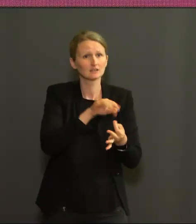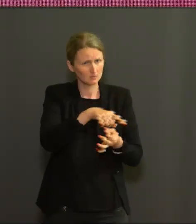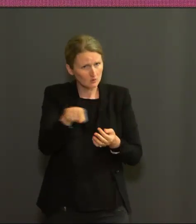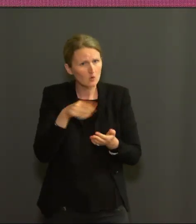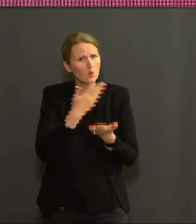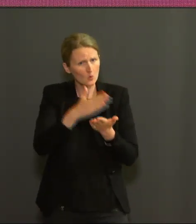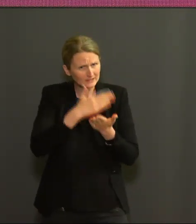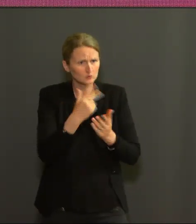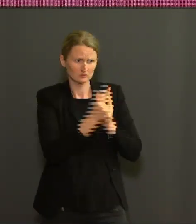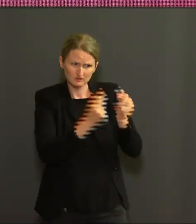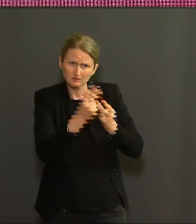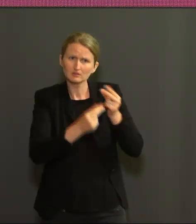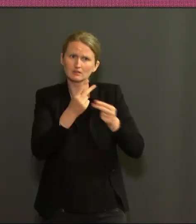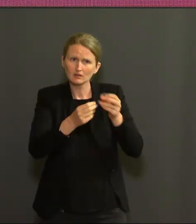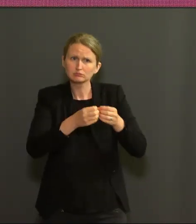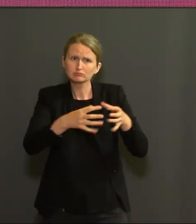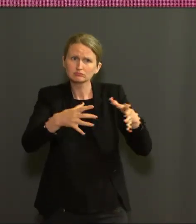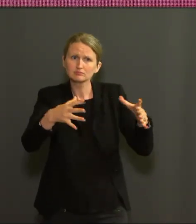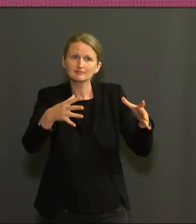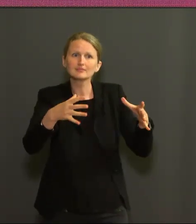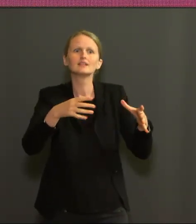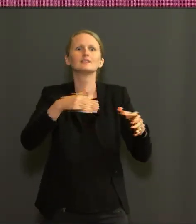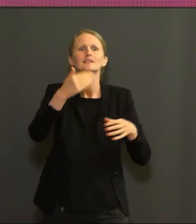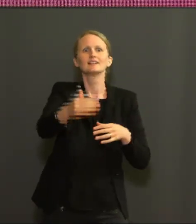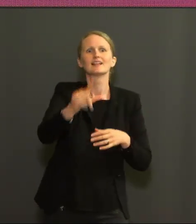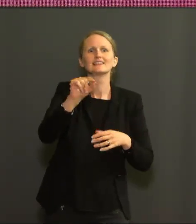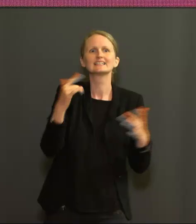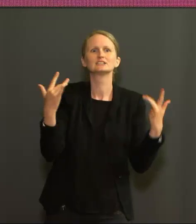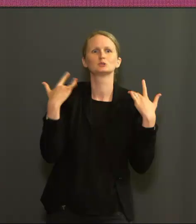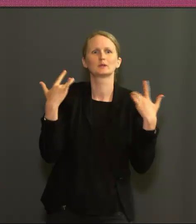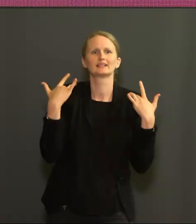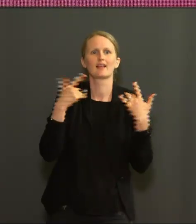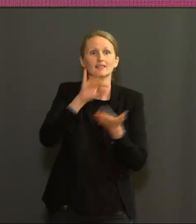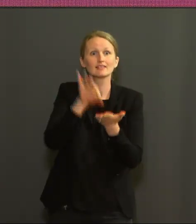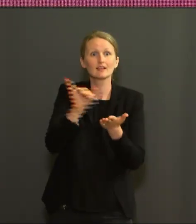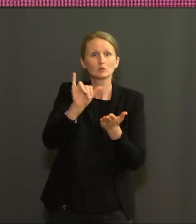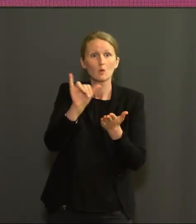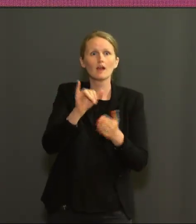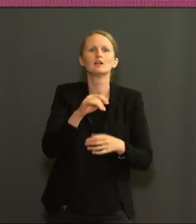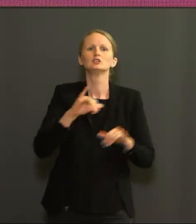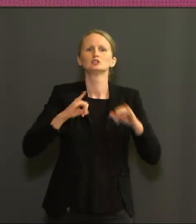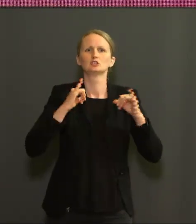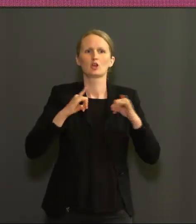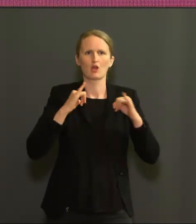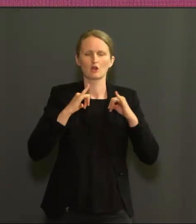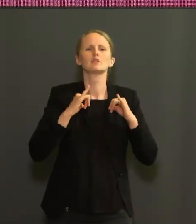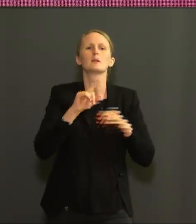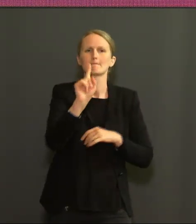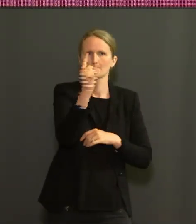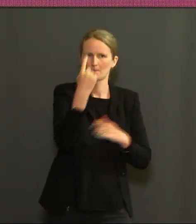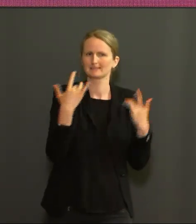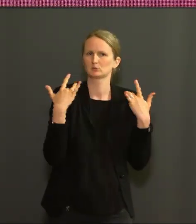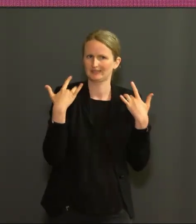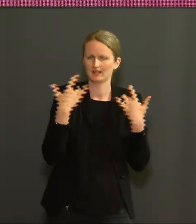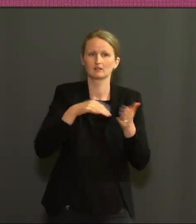de 12 à 15 ans qui souffrent de comorbidités pourront être inscrits par leur pédiatre ou leur médecin